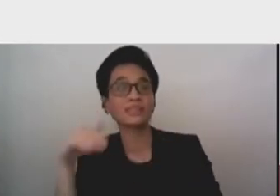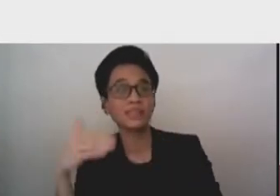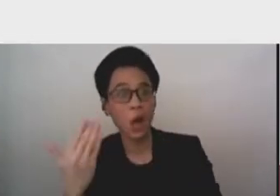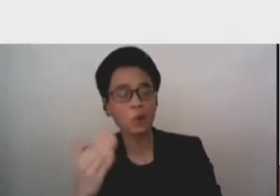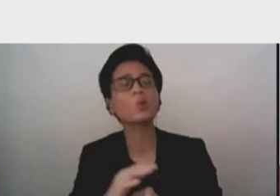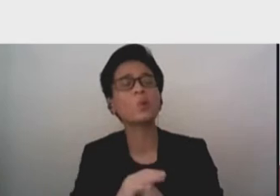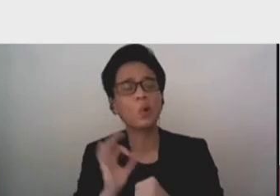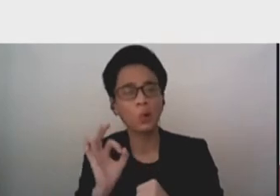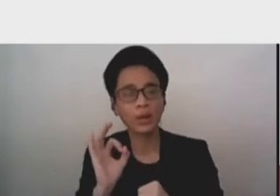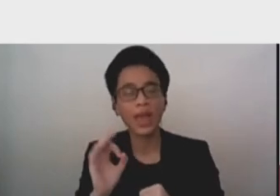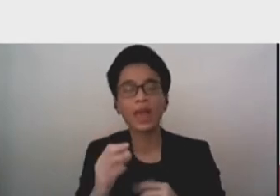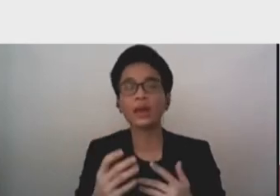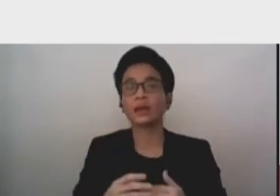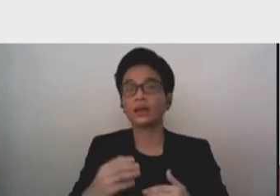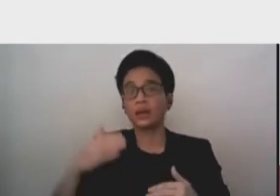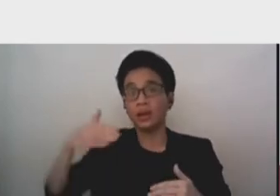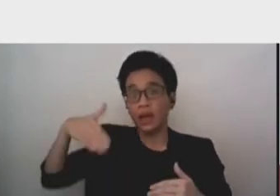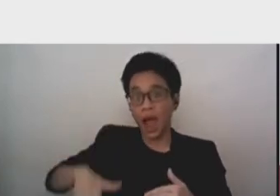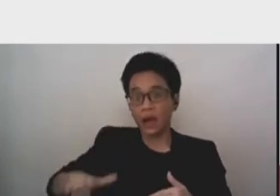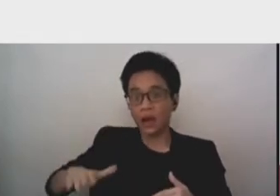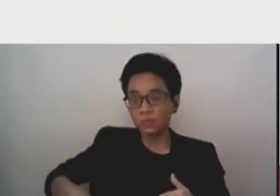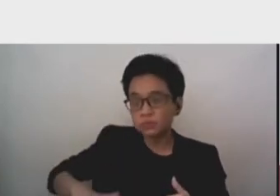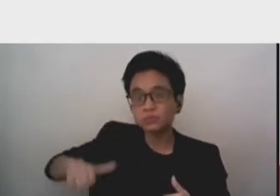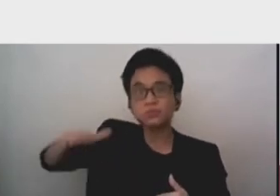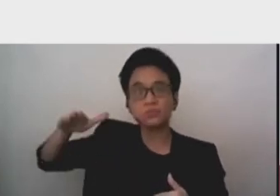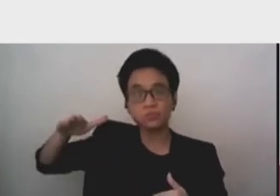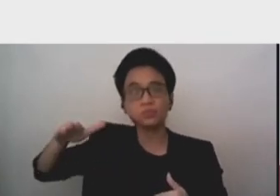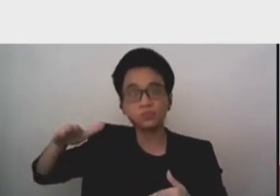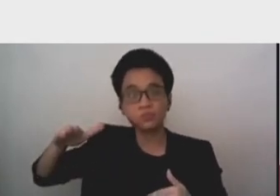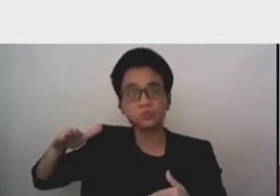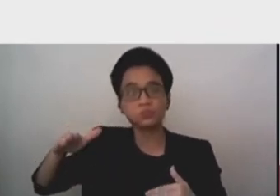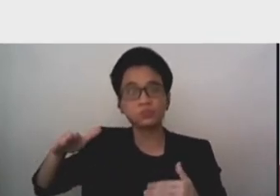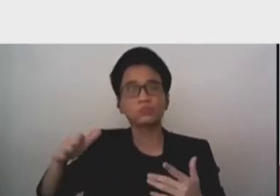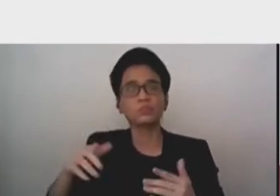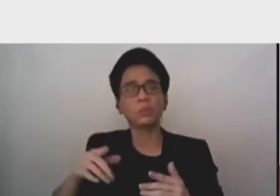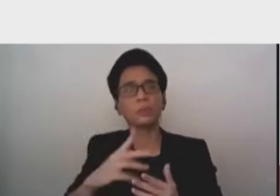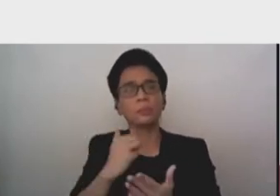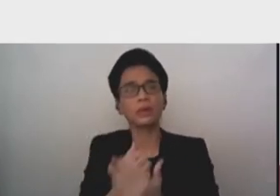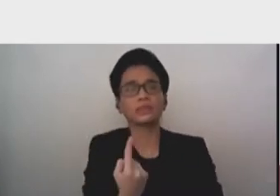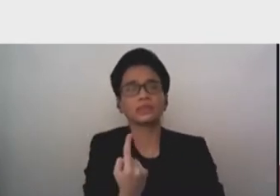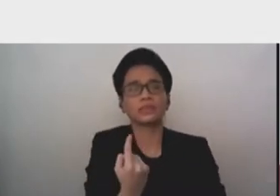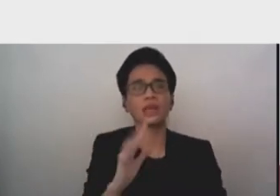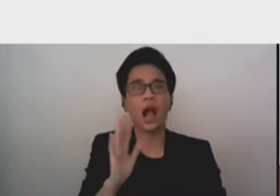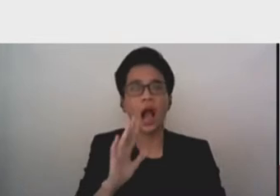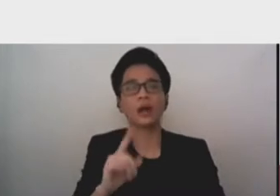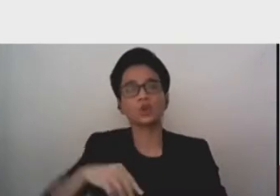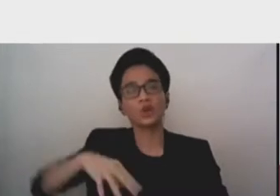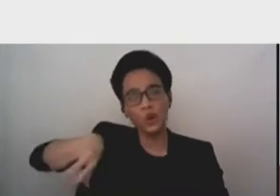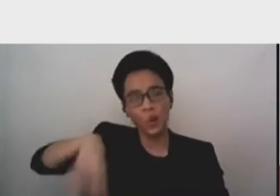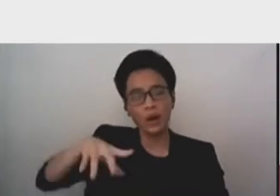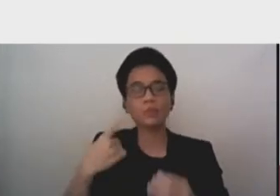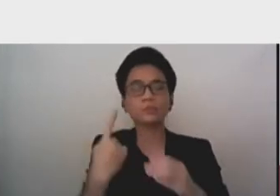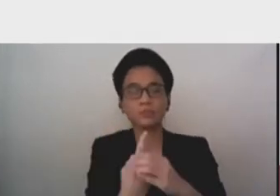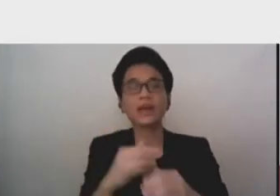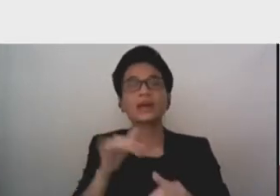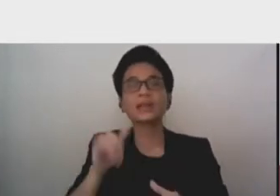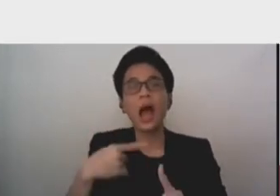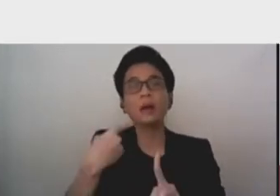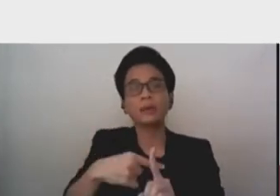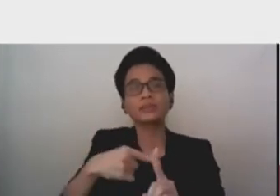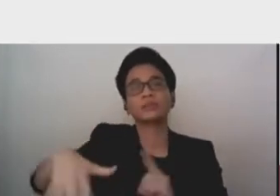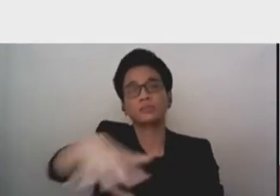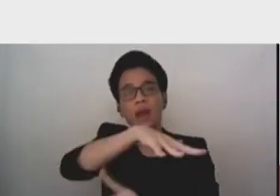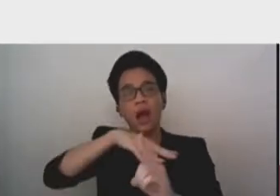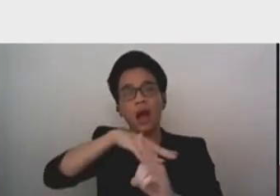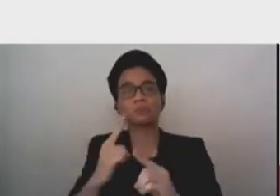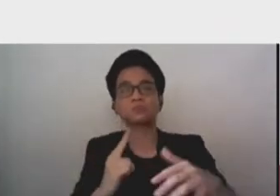misalkan anak tersebut harus berdinamika dengan lingkungan jauh lebih luas, tidak hanya keluarga inti, pernah nggak sih Bu ada